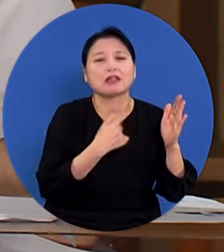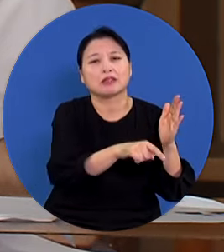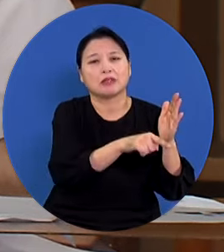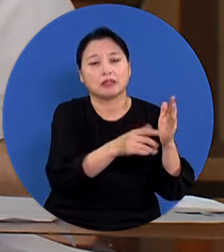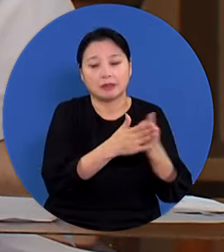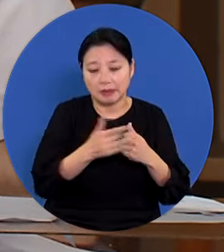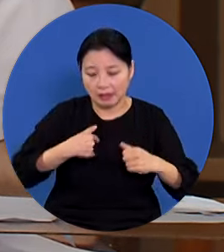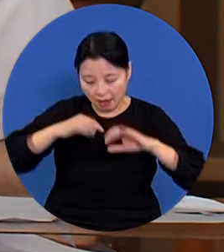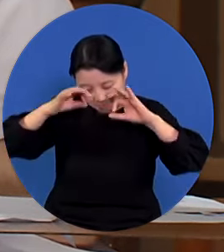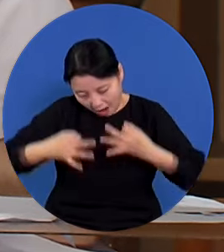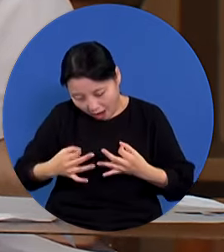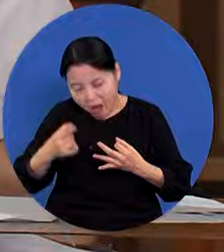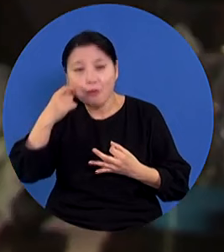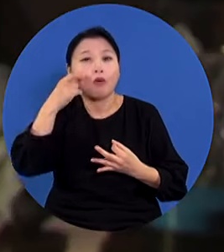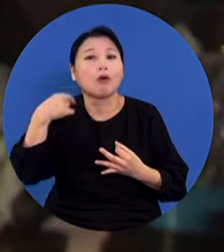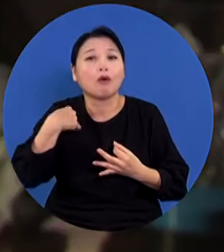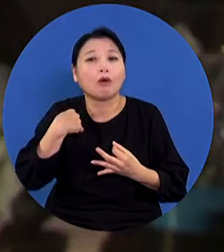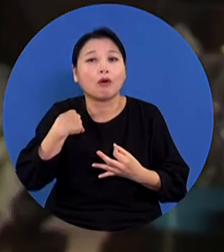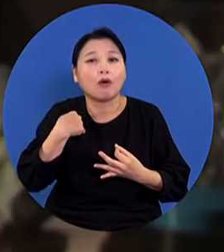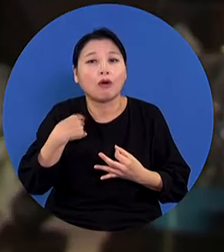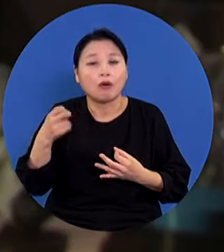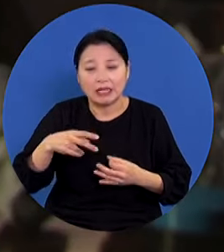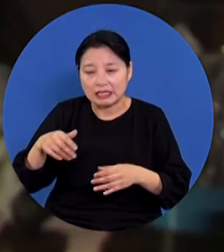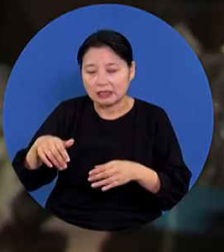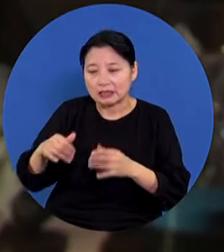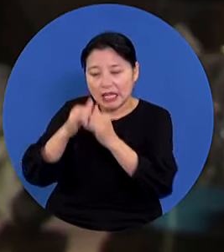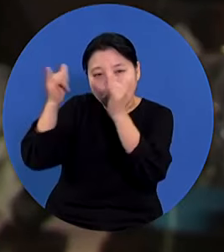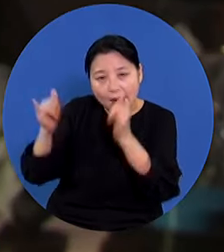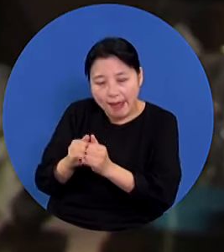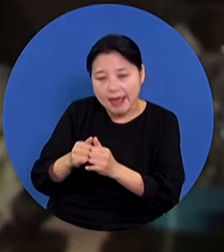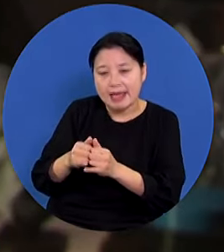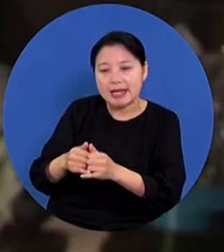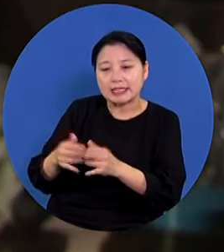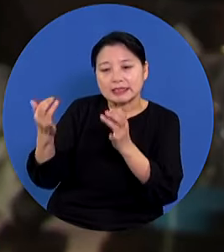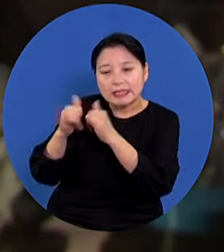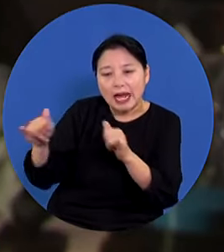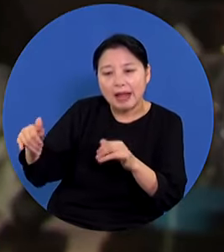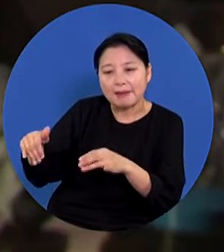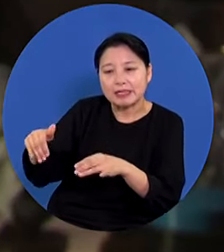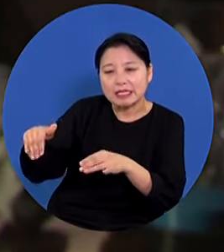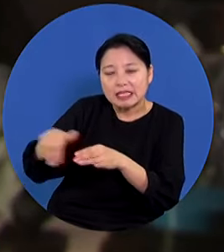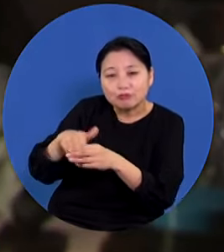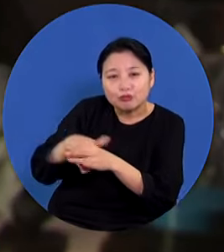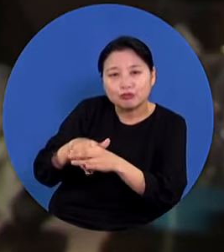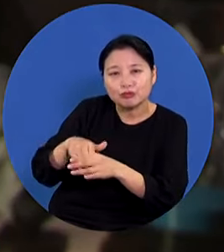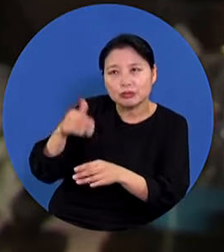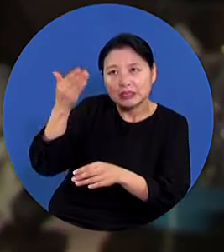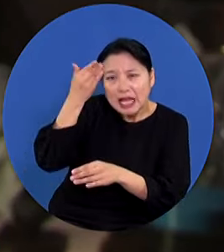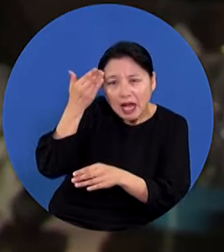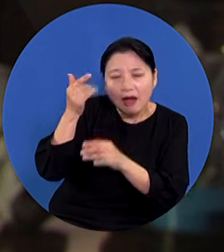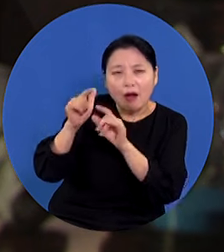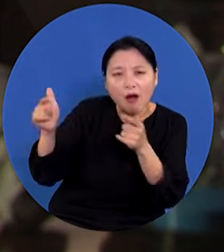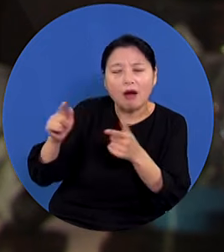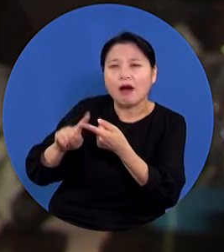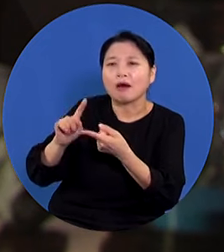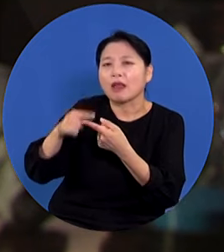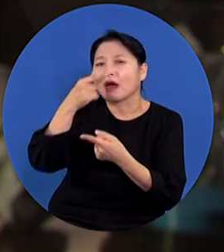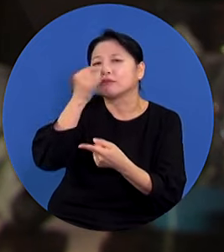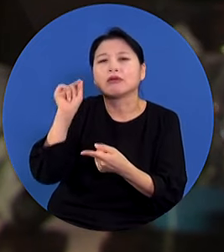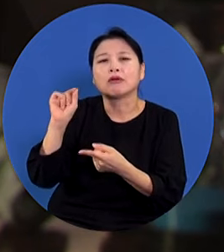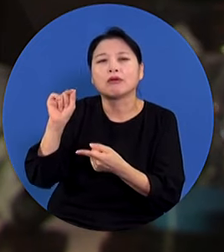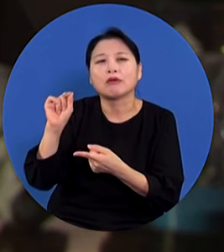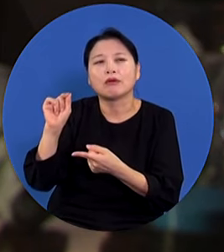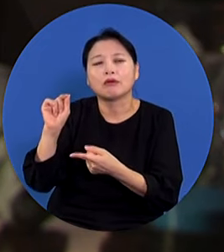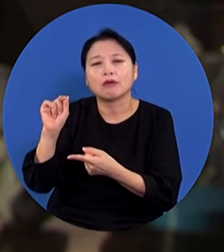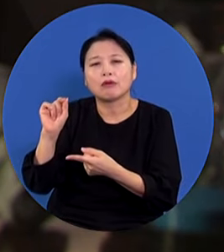인생을 돌이켜보고라든가 예. 좀 약간 인문사회적 영향이라고 해야 되나 제가 뭐 제가 전문가는 아니라서 뭐 정신